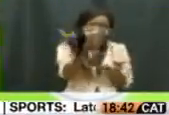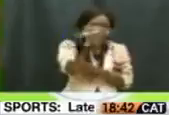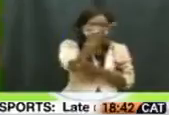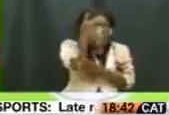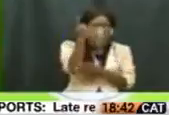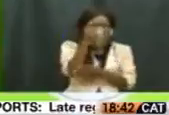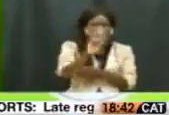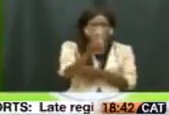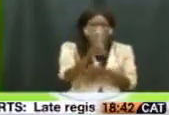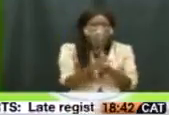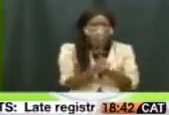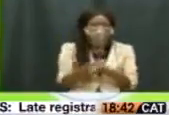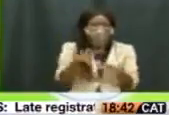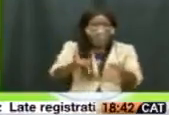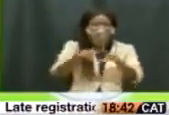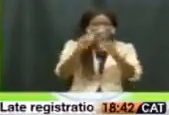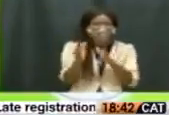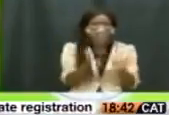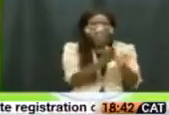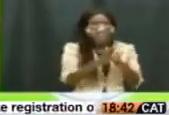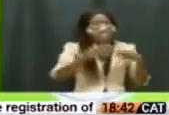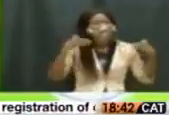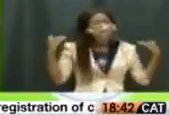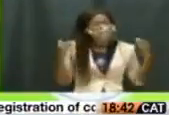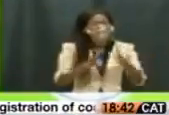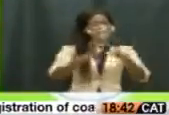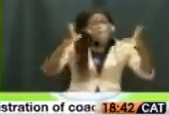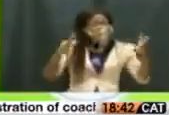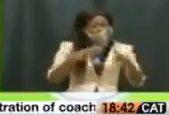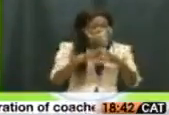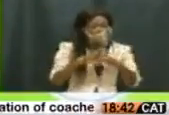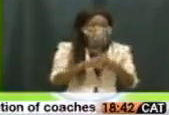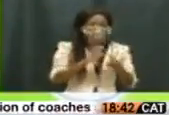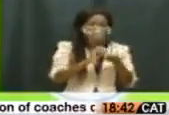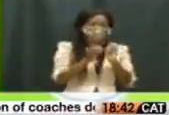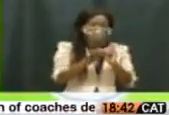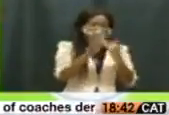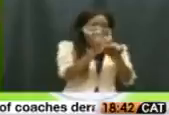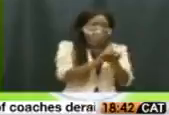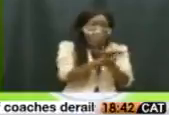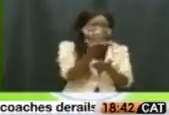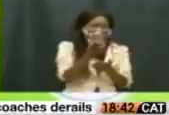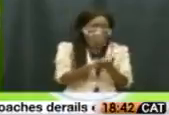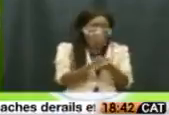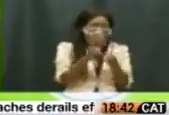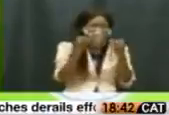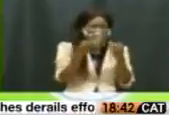nawo mbali ma programs akamapangika mautenga nditu a